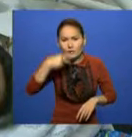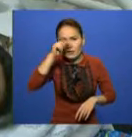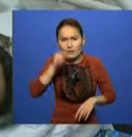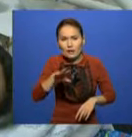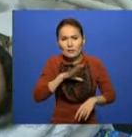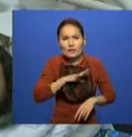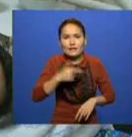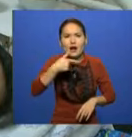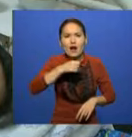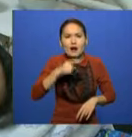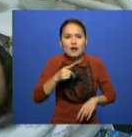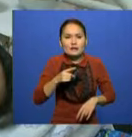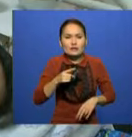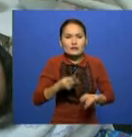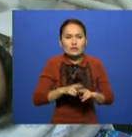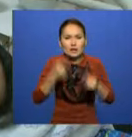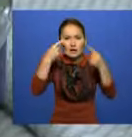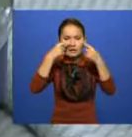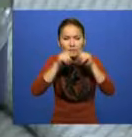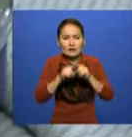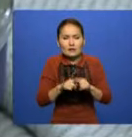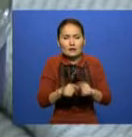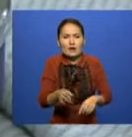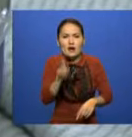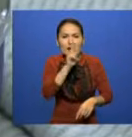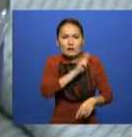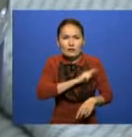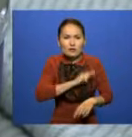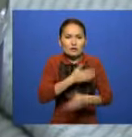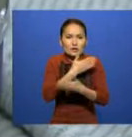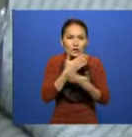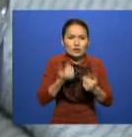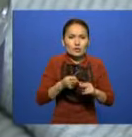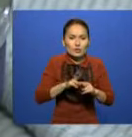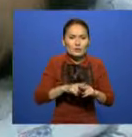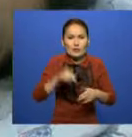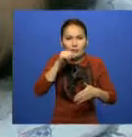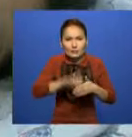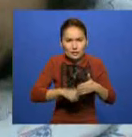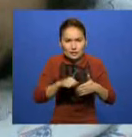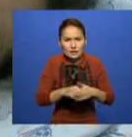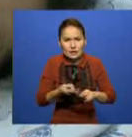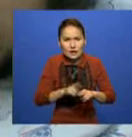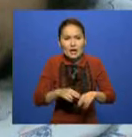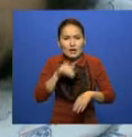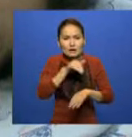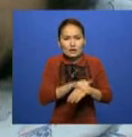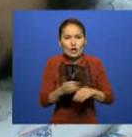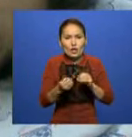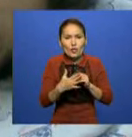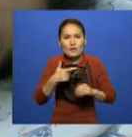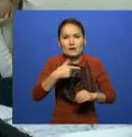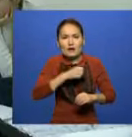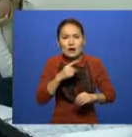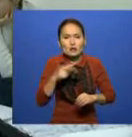жабдықтары дұрыс жұмыс істемейді, мұржа талапқа сай жасалмаған. Қала әкімдігінде өткен баспасөз брифингінде келтірілген мәлімет бойынша былтыр 15